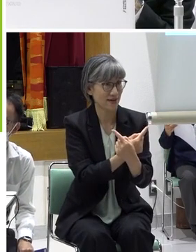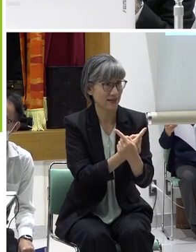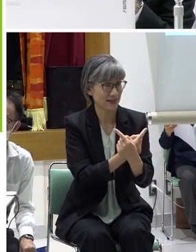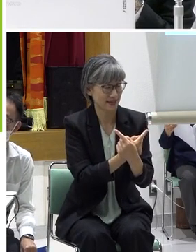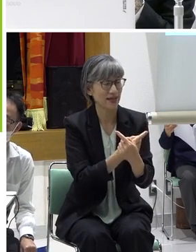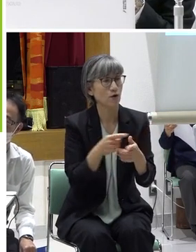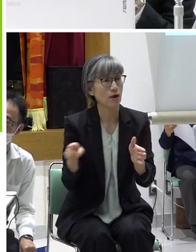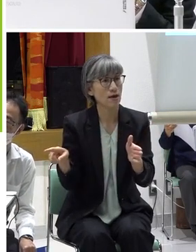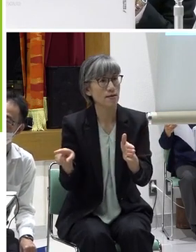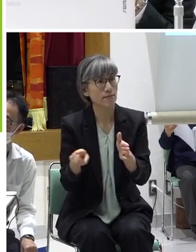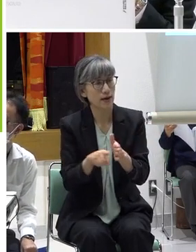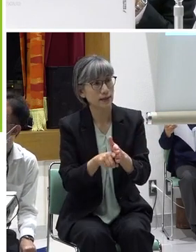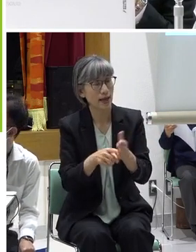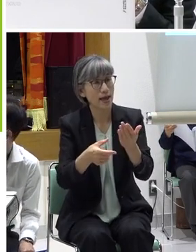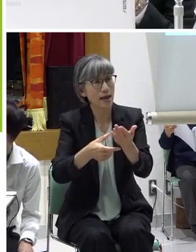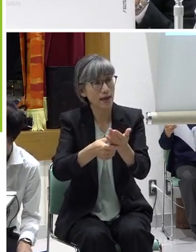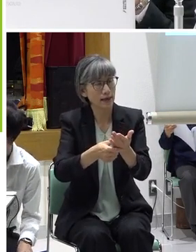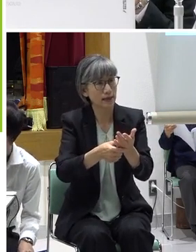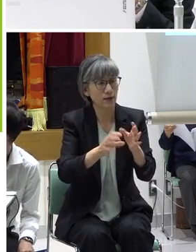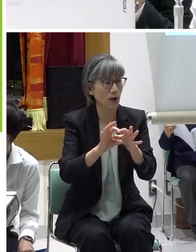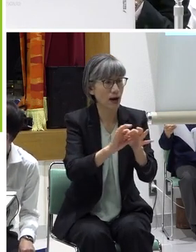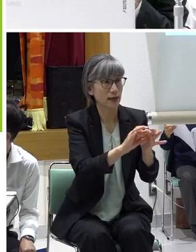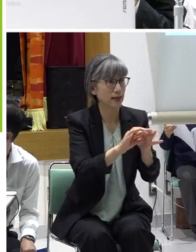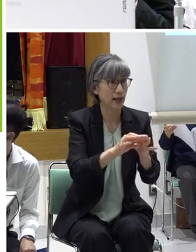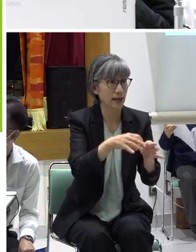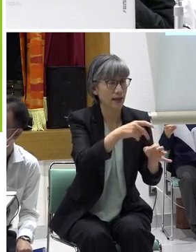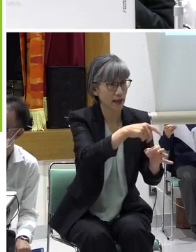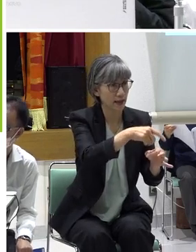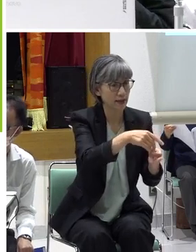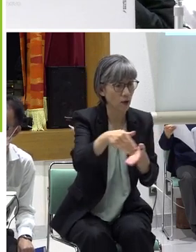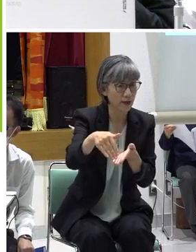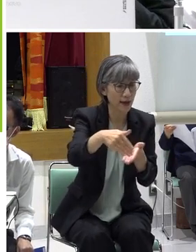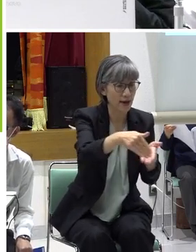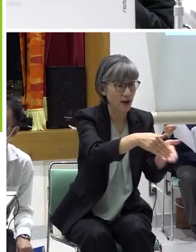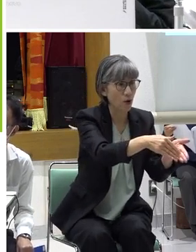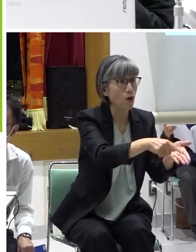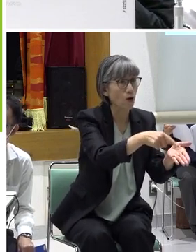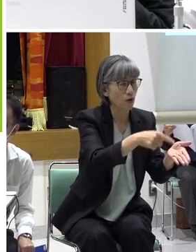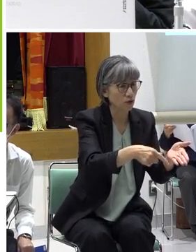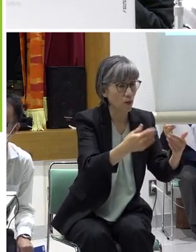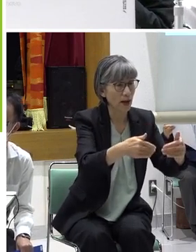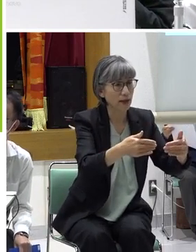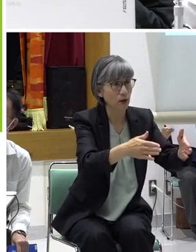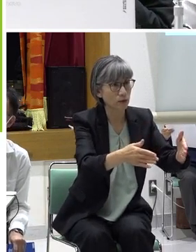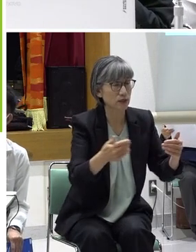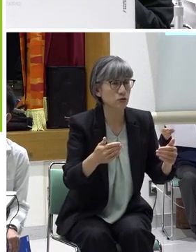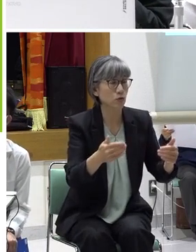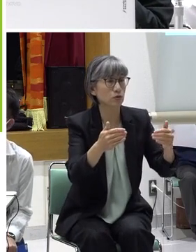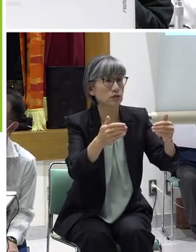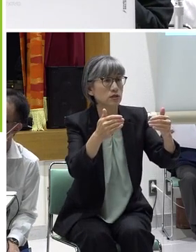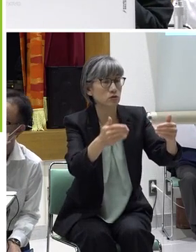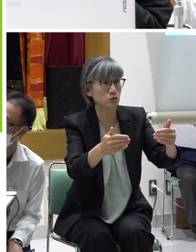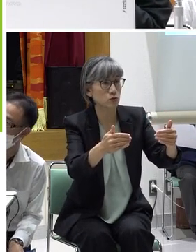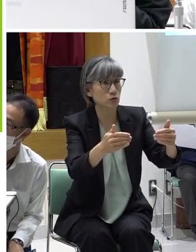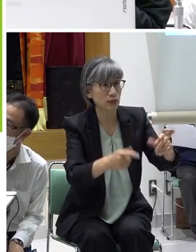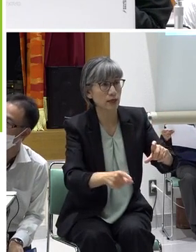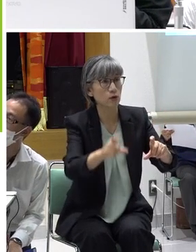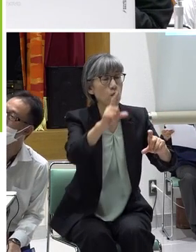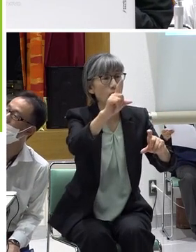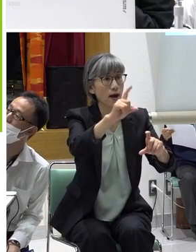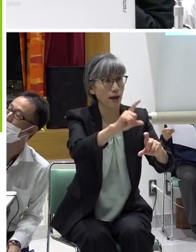れまで駅舎と生活関連施設を結ぶ経路のバリアフリー化を促進する方針であったことに加えま